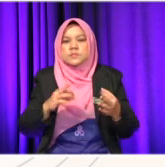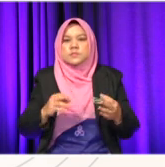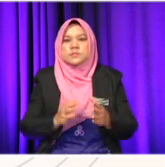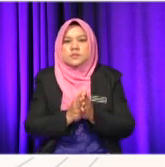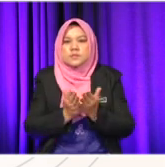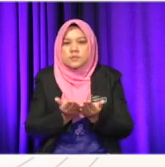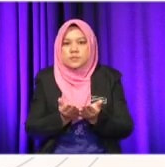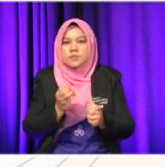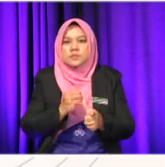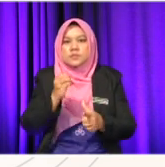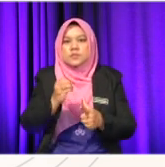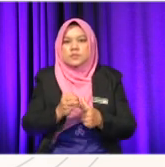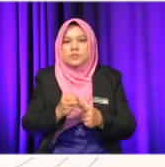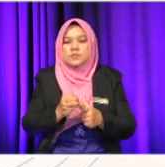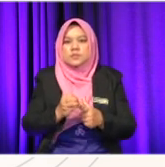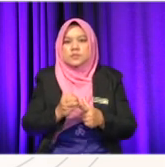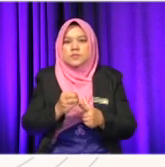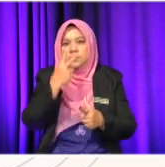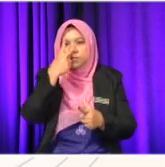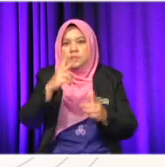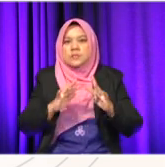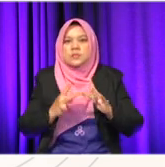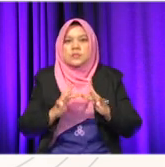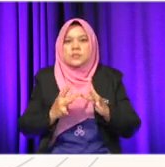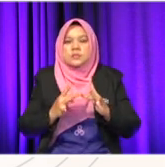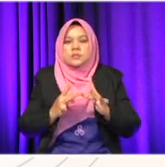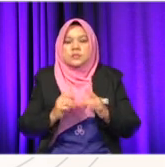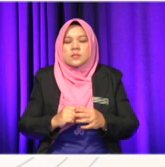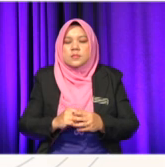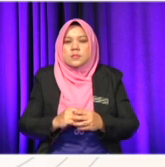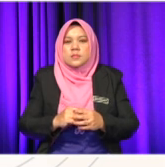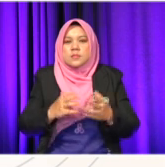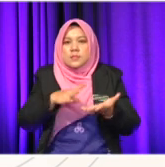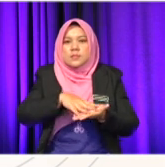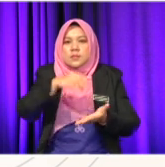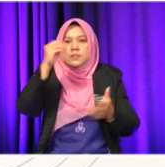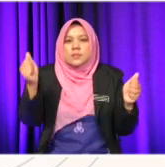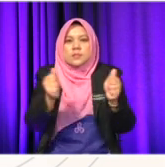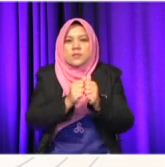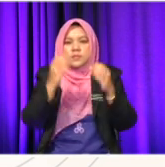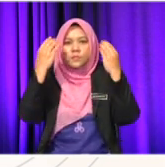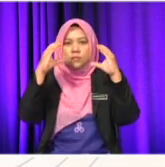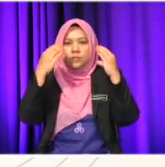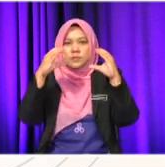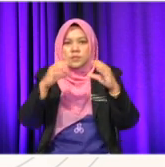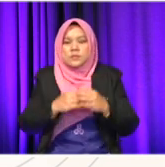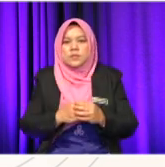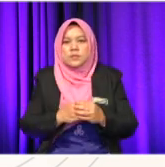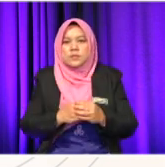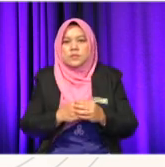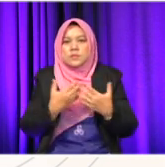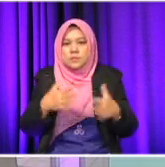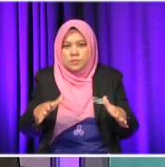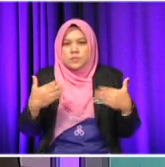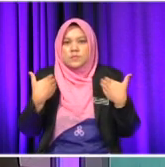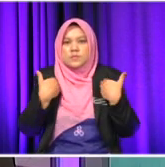disebutkan tadi ataupun secara dalam kalian ataupun kita belajar dengan guru-guru masih Fu yang ada